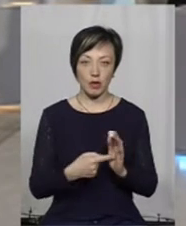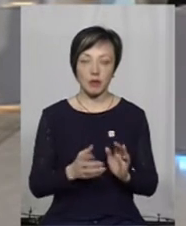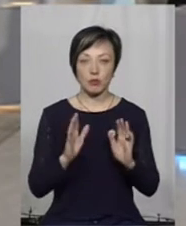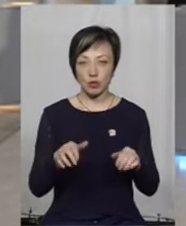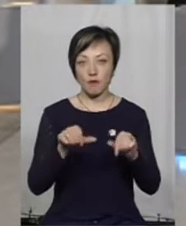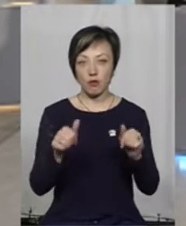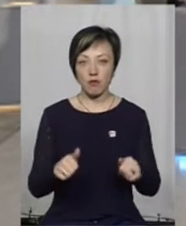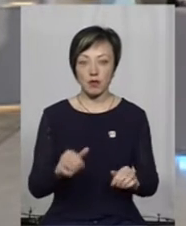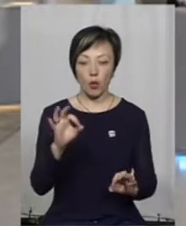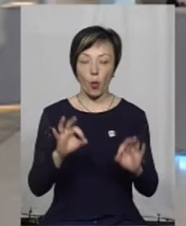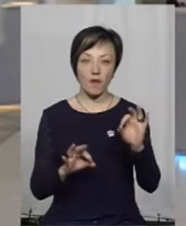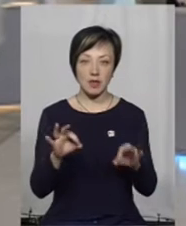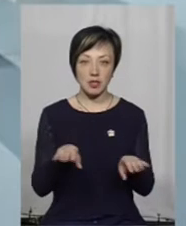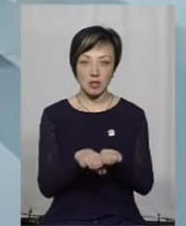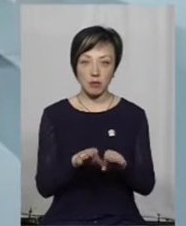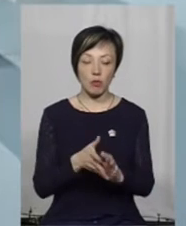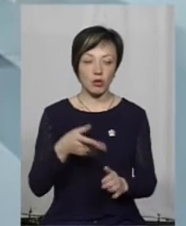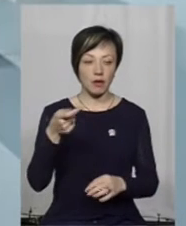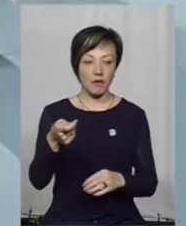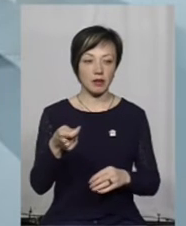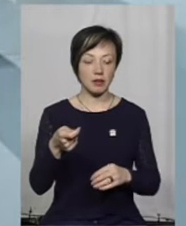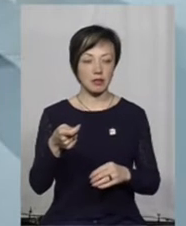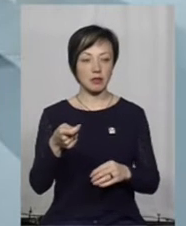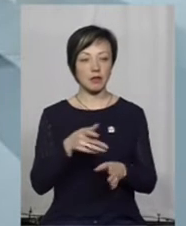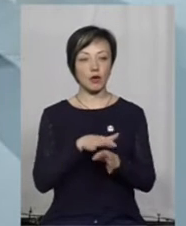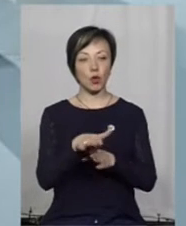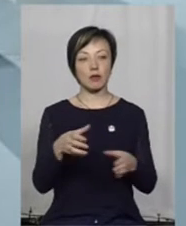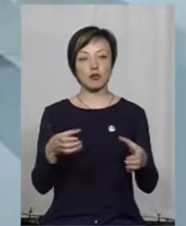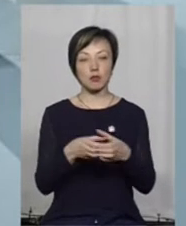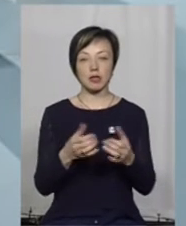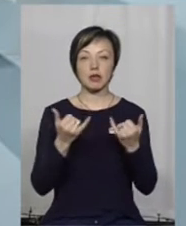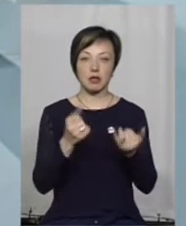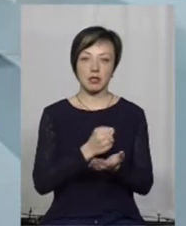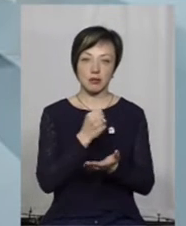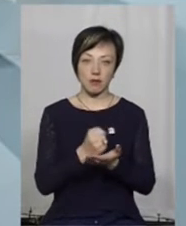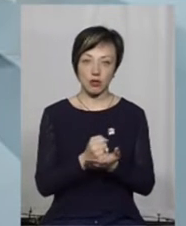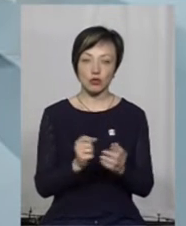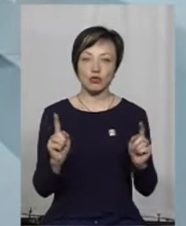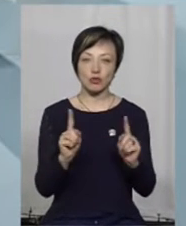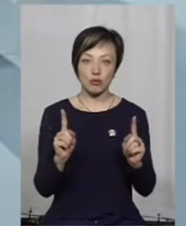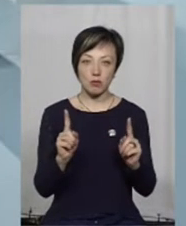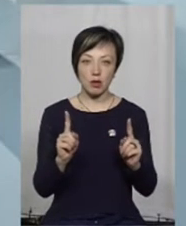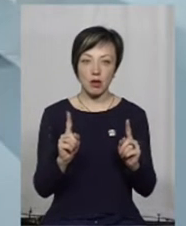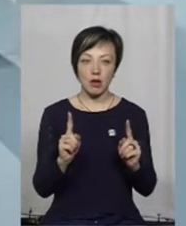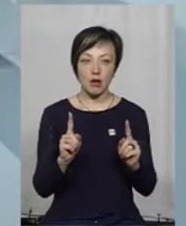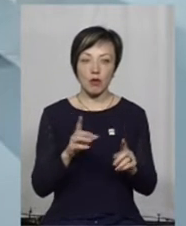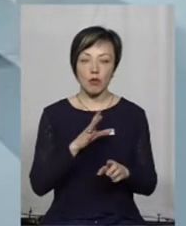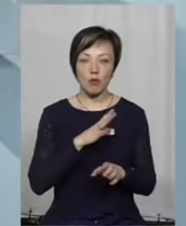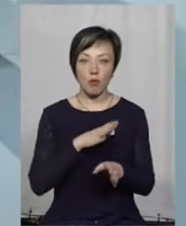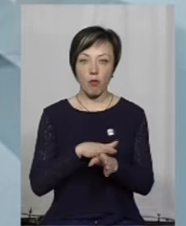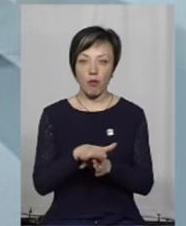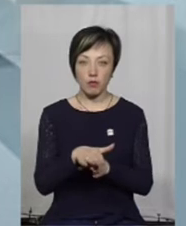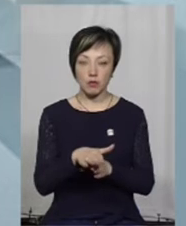відповідно, буде формуватися коефіцієнт і подаватися на виконавчий комітет для затвердження. Угу. Для того, щоб або в повній